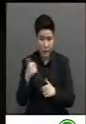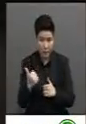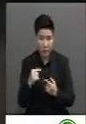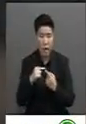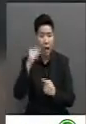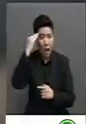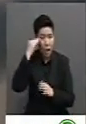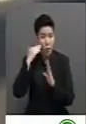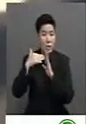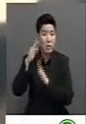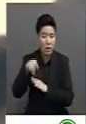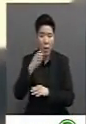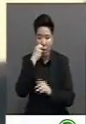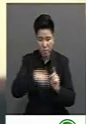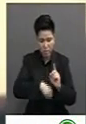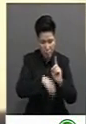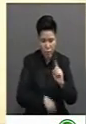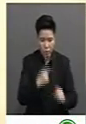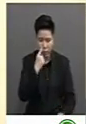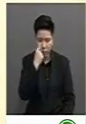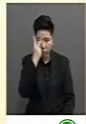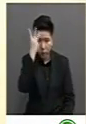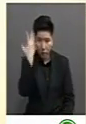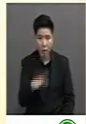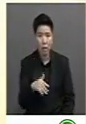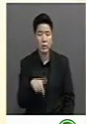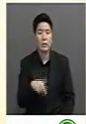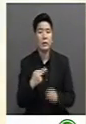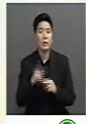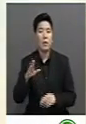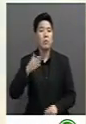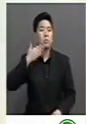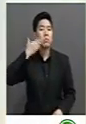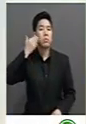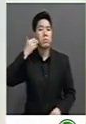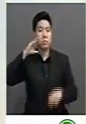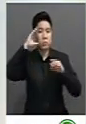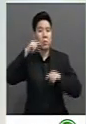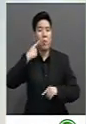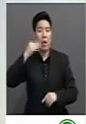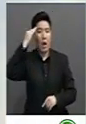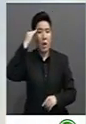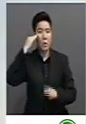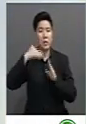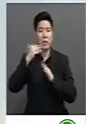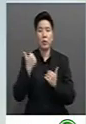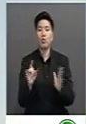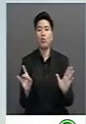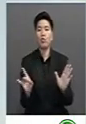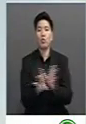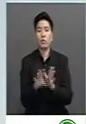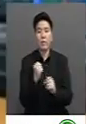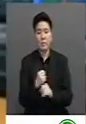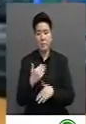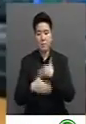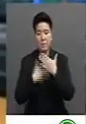ที่เปียงยางทดสอบขีปนาวุธหลายระลอกและนายคิมจองอึนก็โอ้อวดว่าเกาหลีเหนืออยู่ในขั้นตอนสุดท้ายในการ